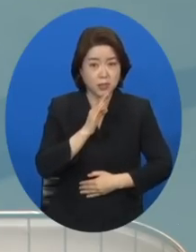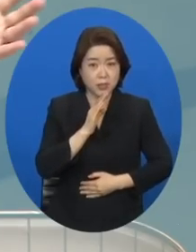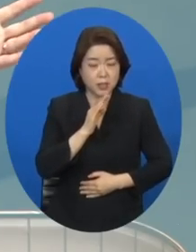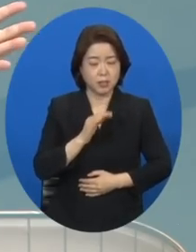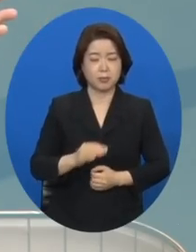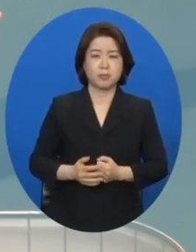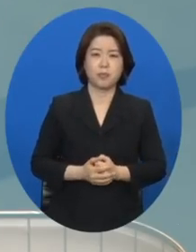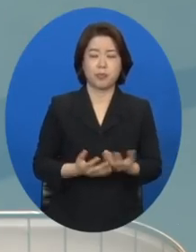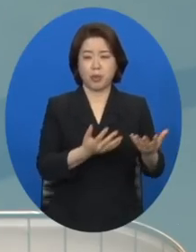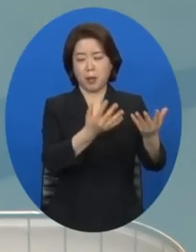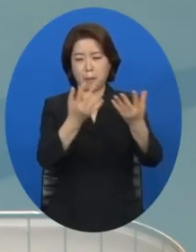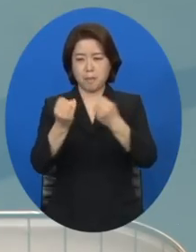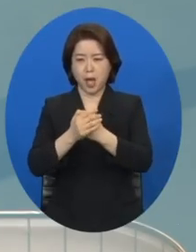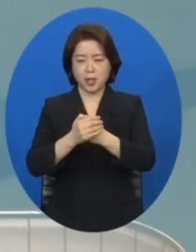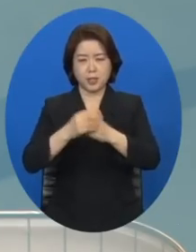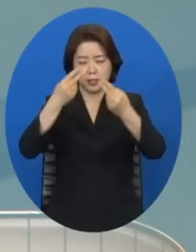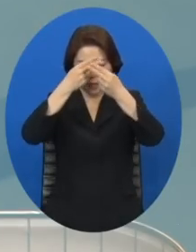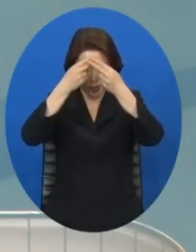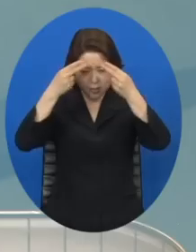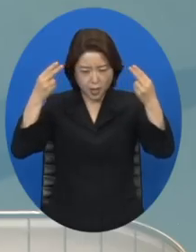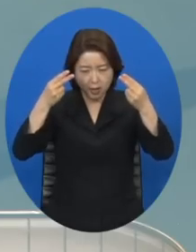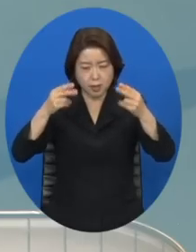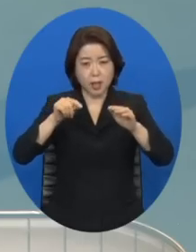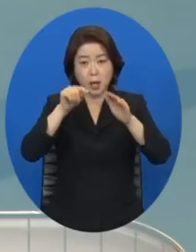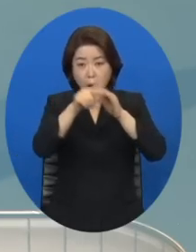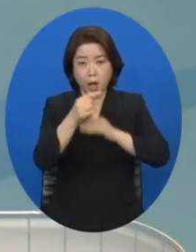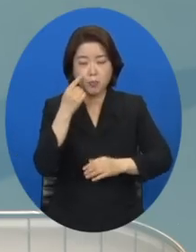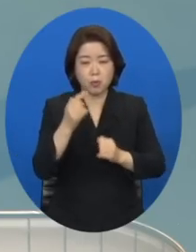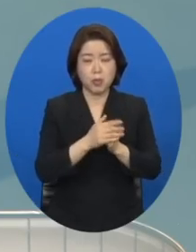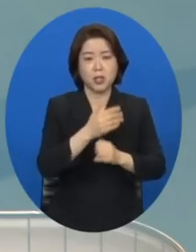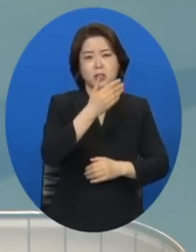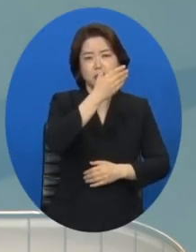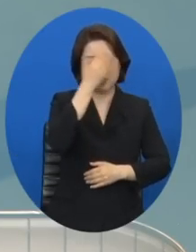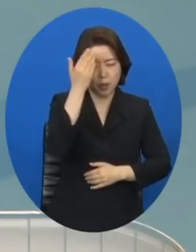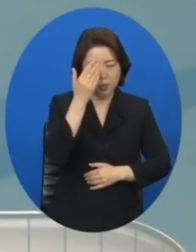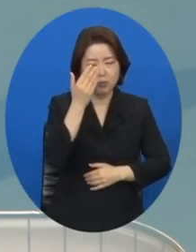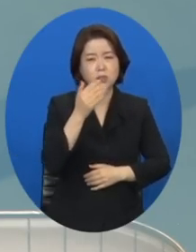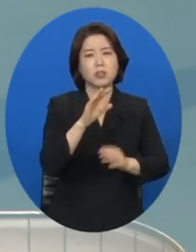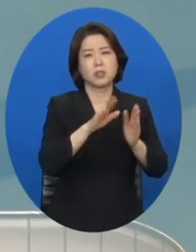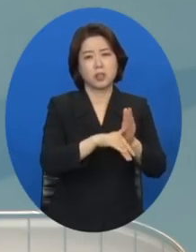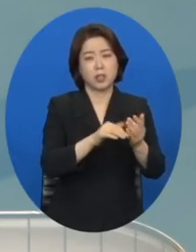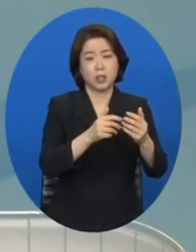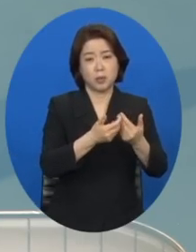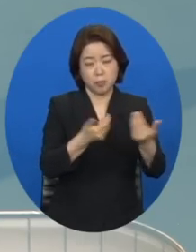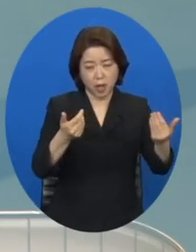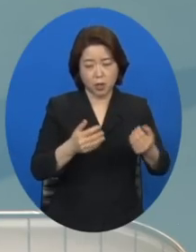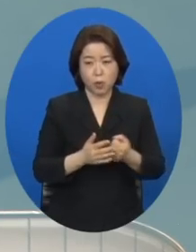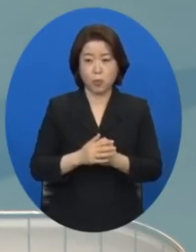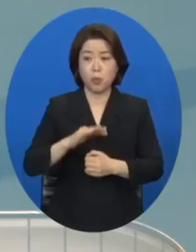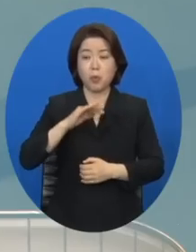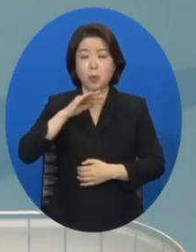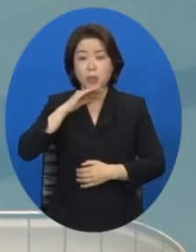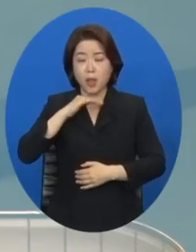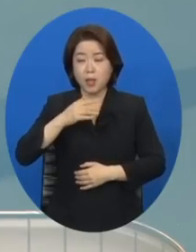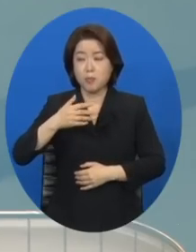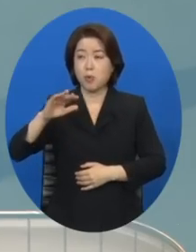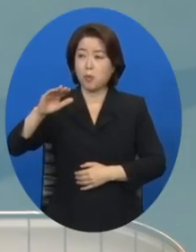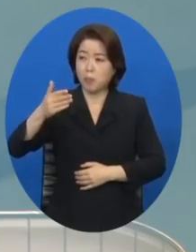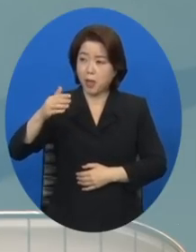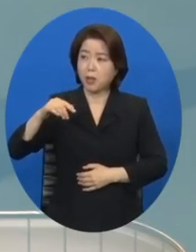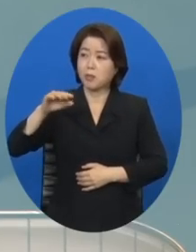많은 장례들을 치르다 보면 젊은 나의 가신 분도 계시고 90세 100세까지 사시다 가신 분도